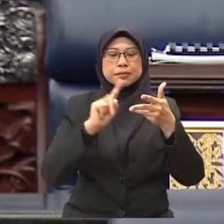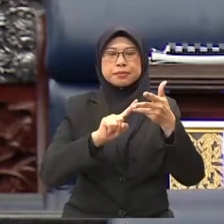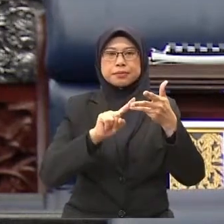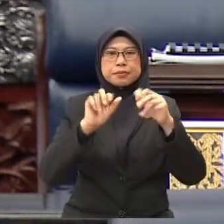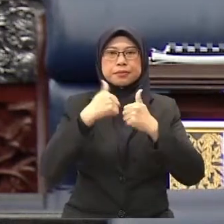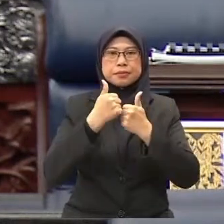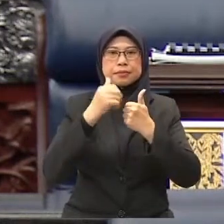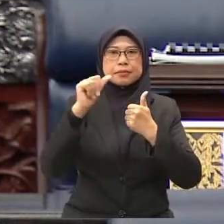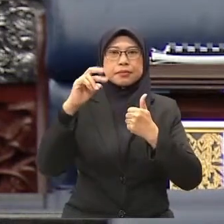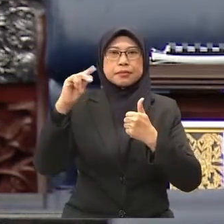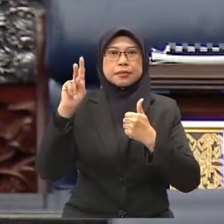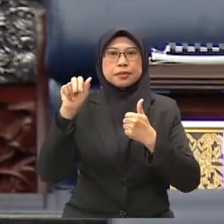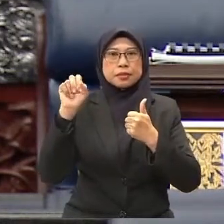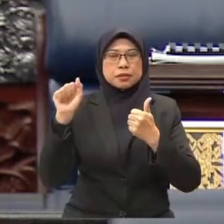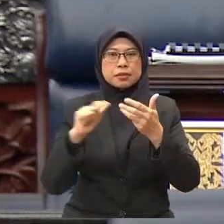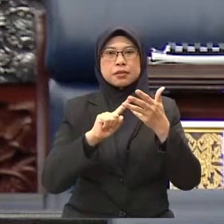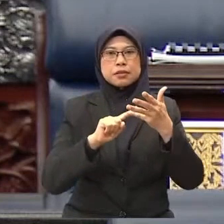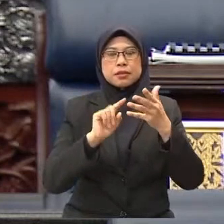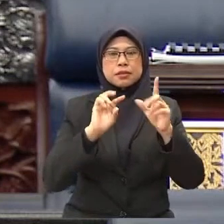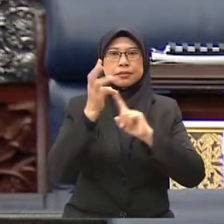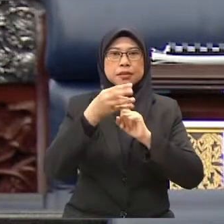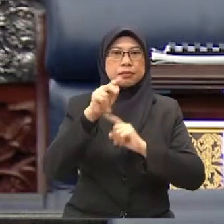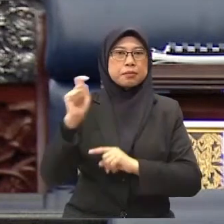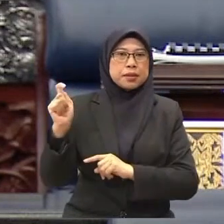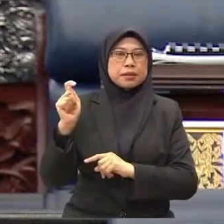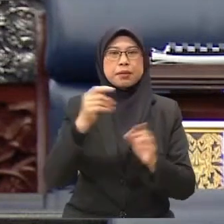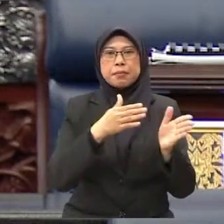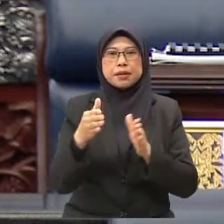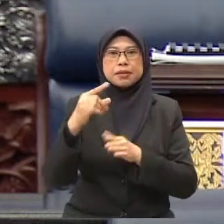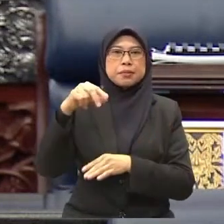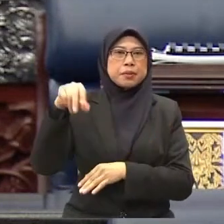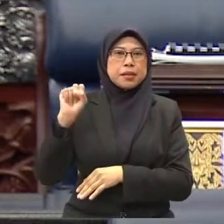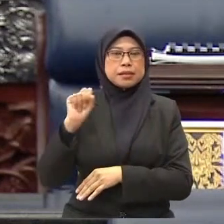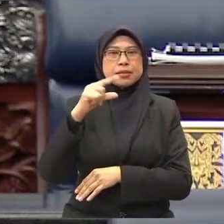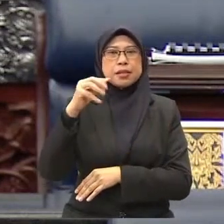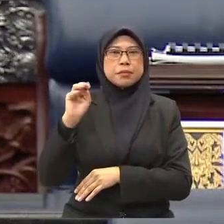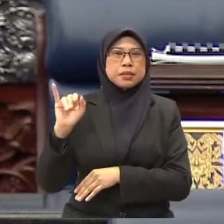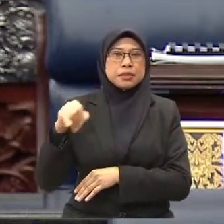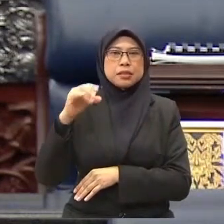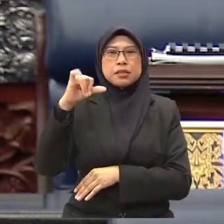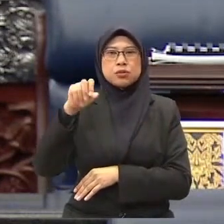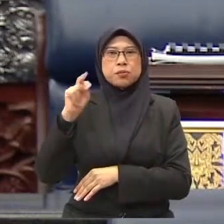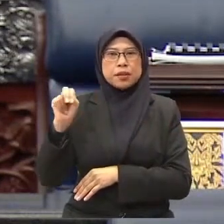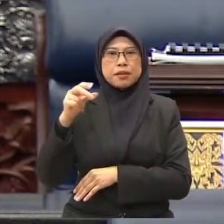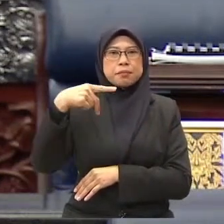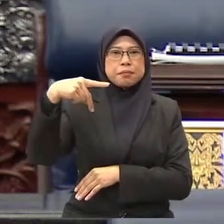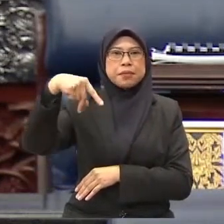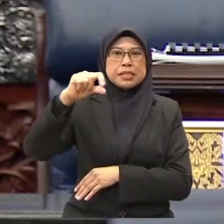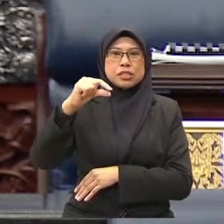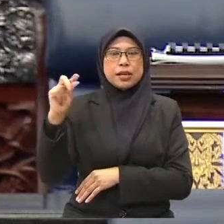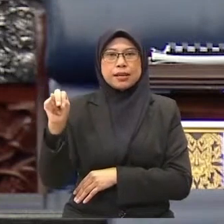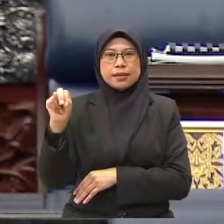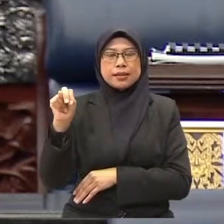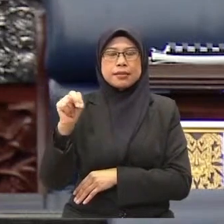Agensi Angkasa Malaysia, JKM, Met Malaysia, Plan Malaysia, JPS, JMG, JUPEM dan PGN. Untuk